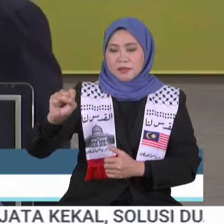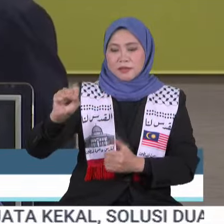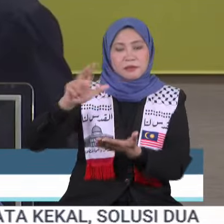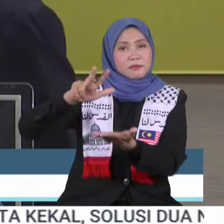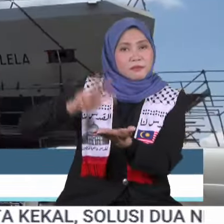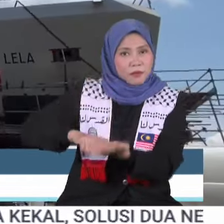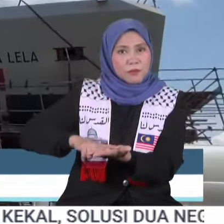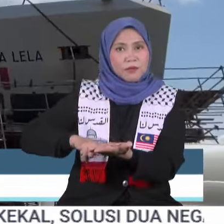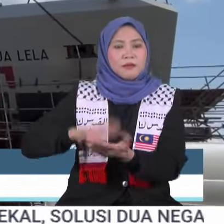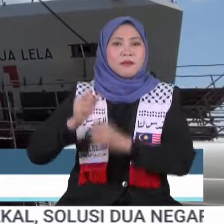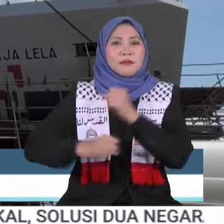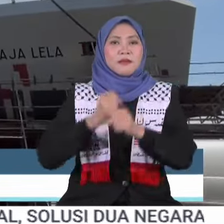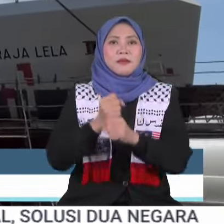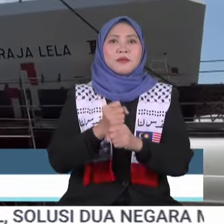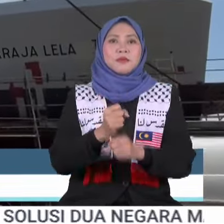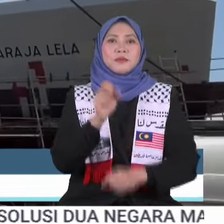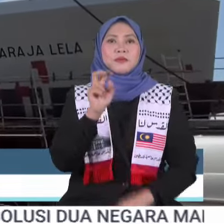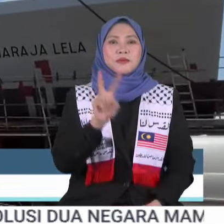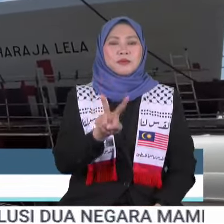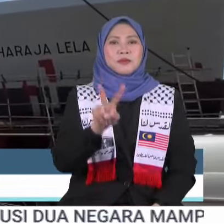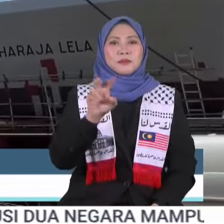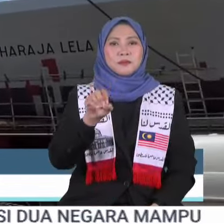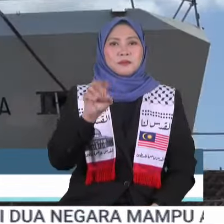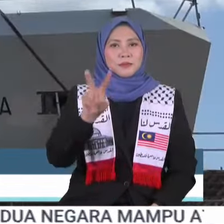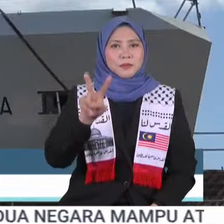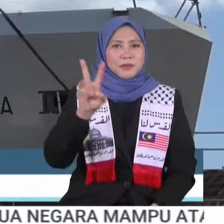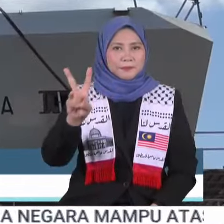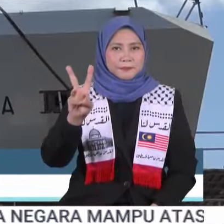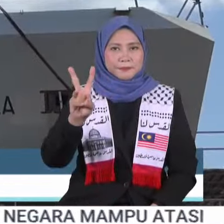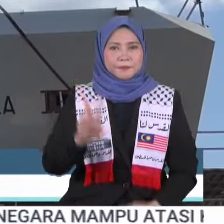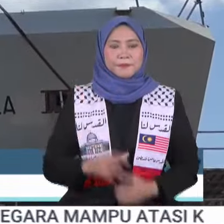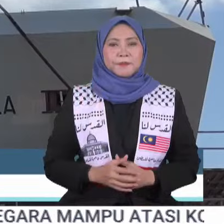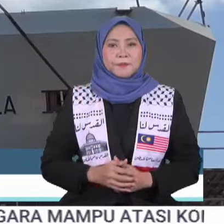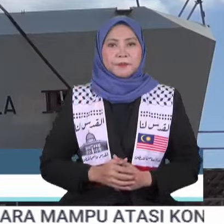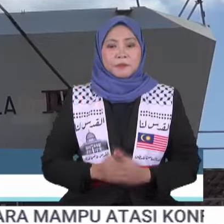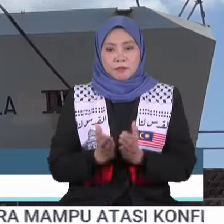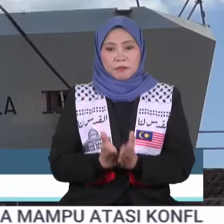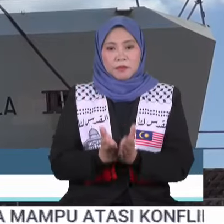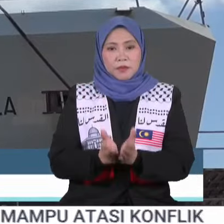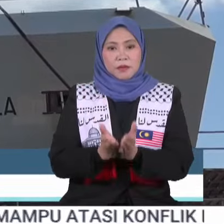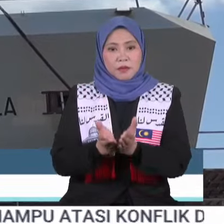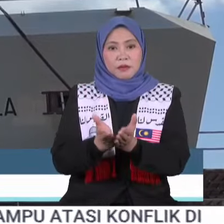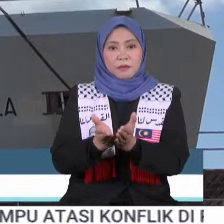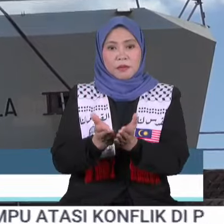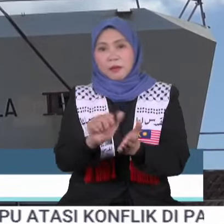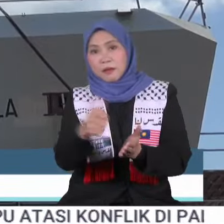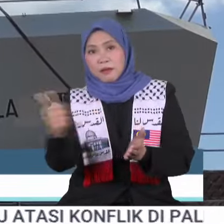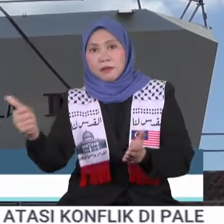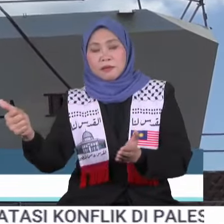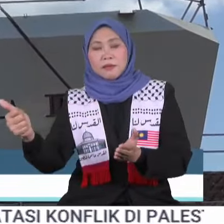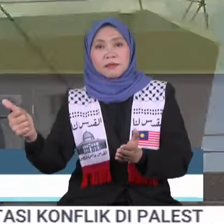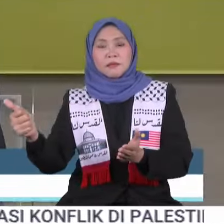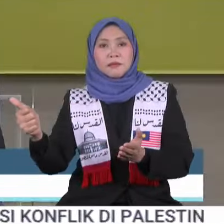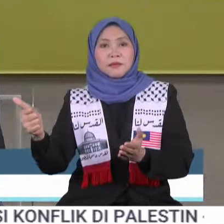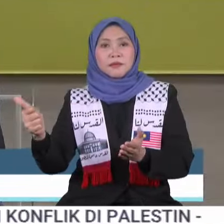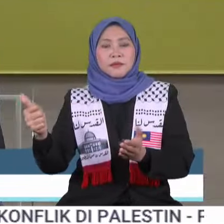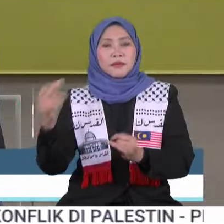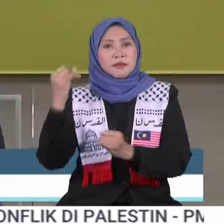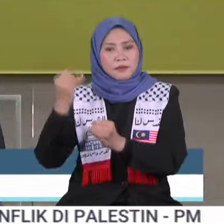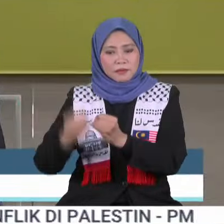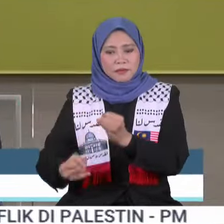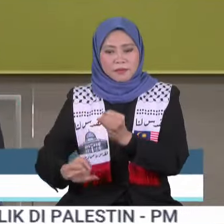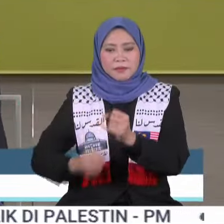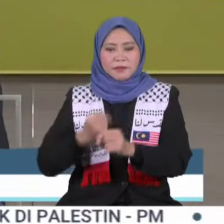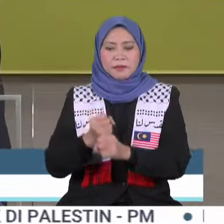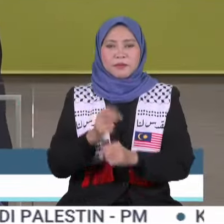pada tahun 2026 dan kapal-kapal yang lain pada akhir